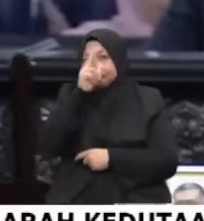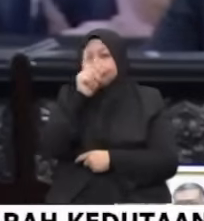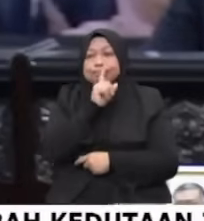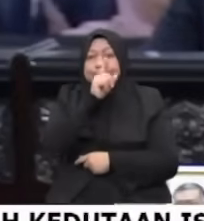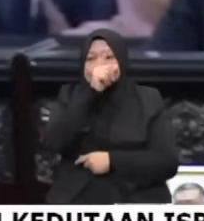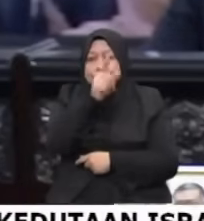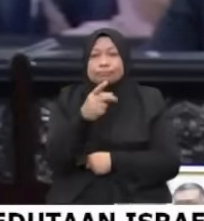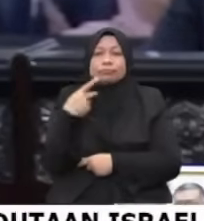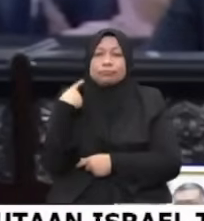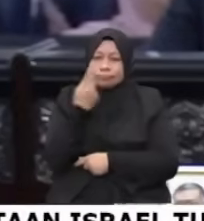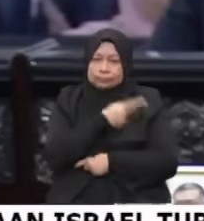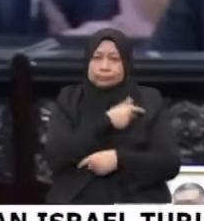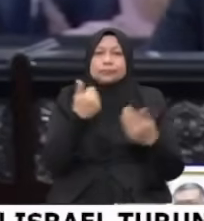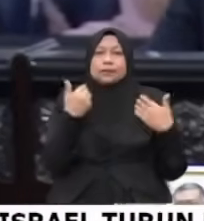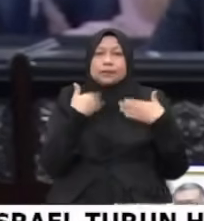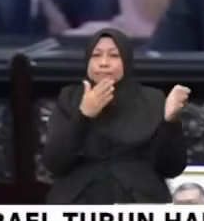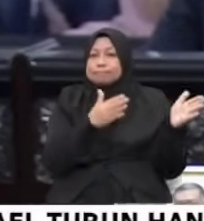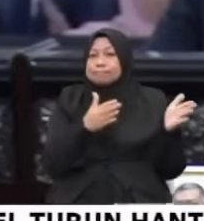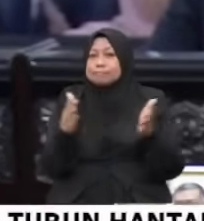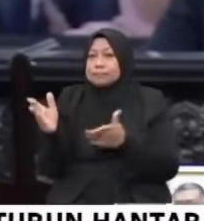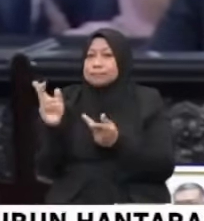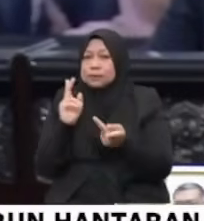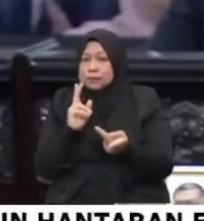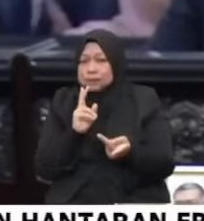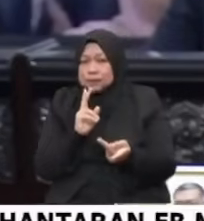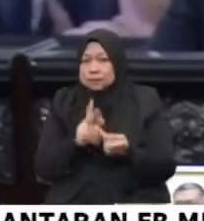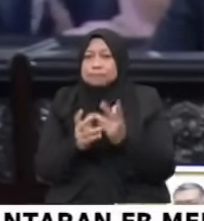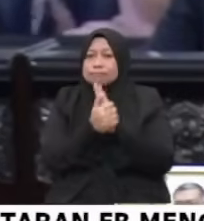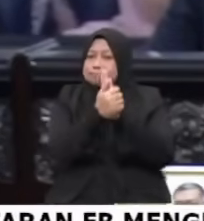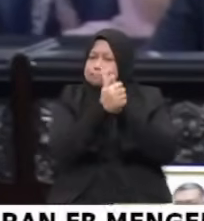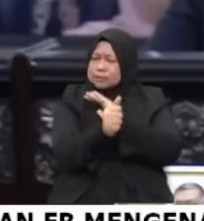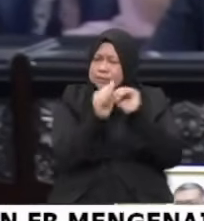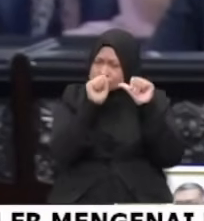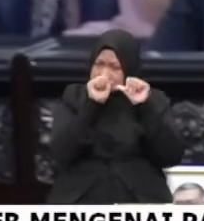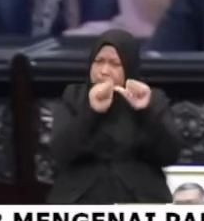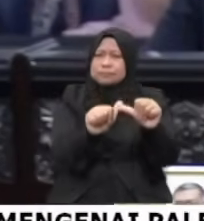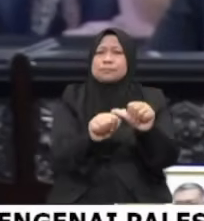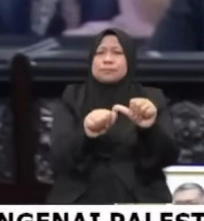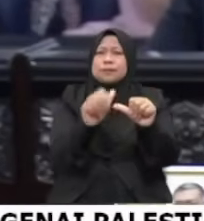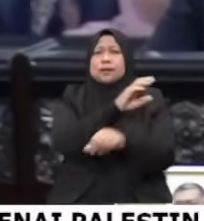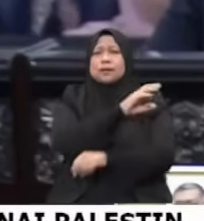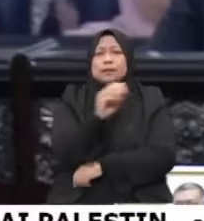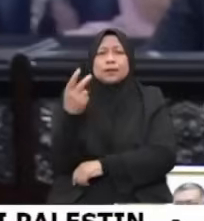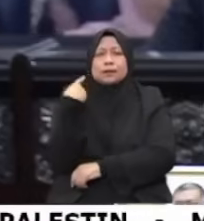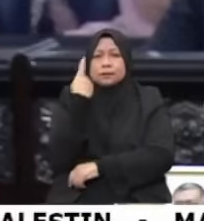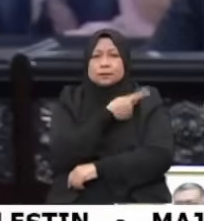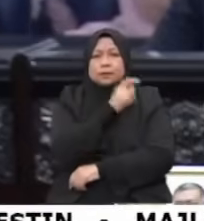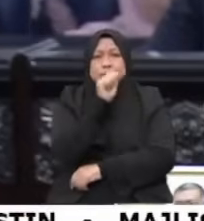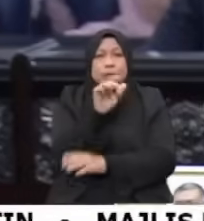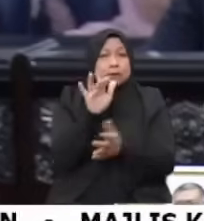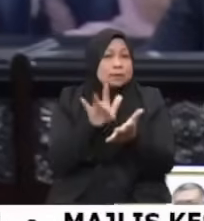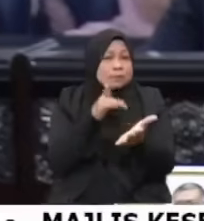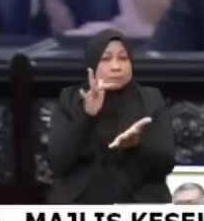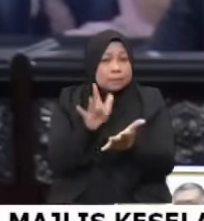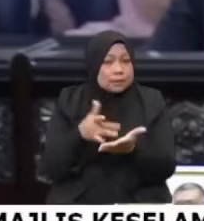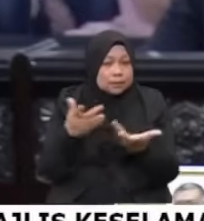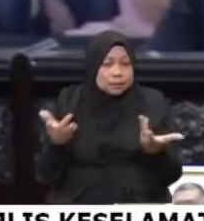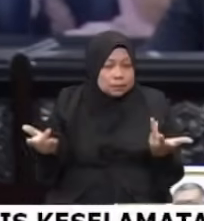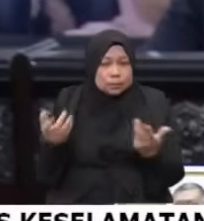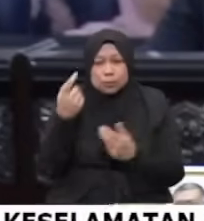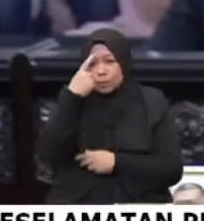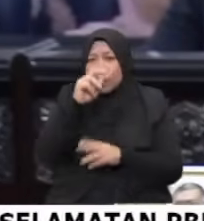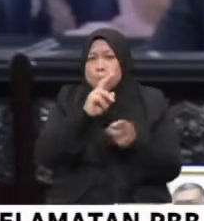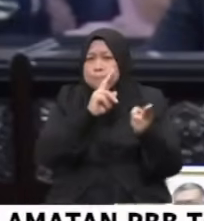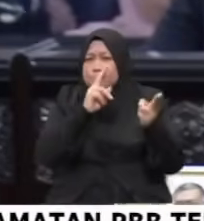memastikan kita ada strategi secara koherent dan dan konsisten dan kita mengambil kesempatan